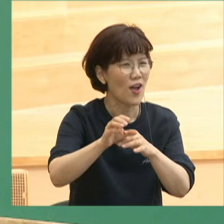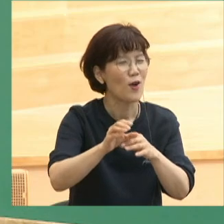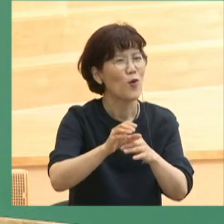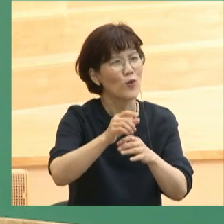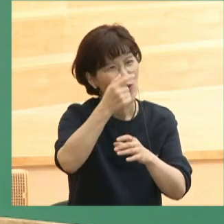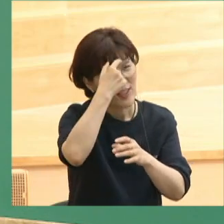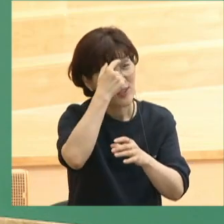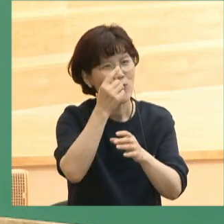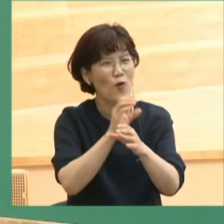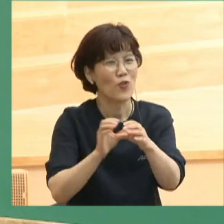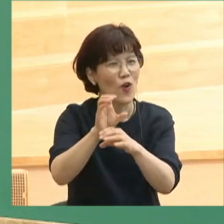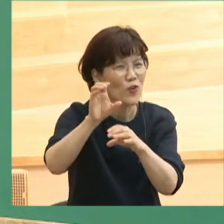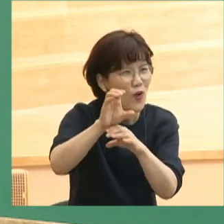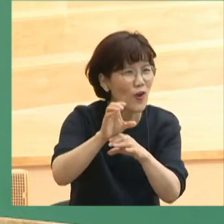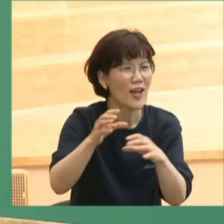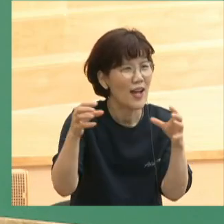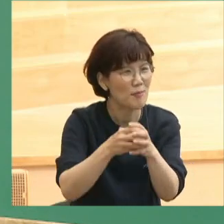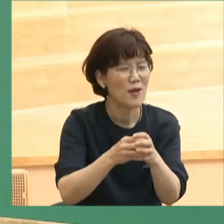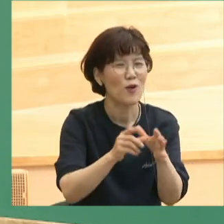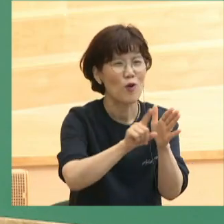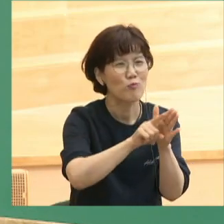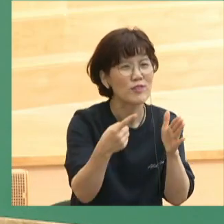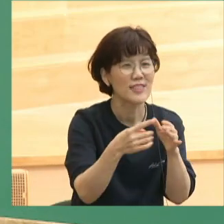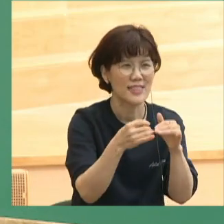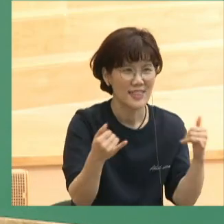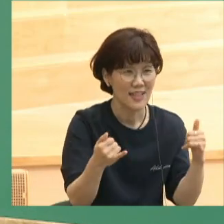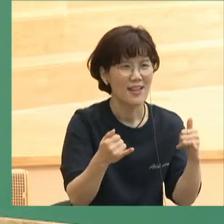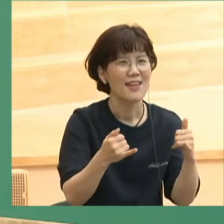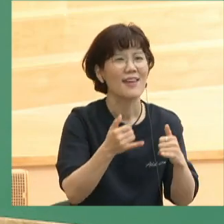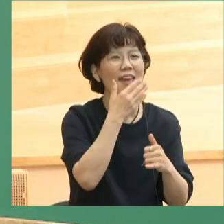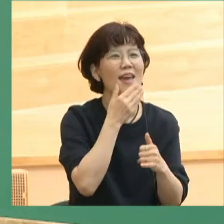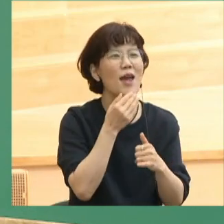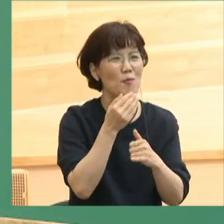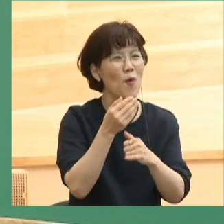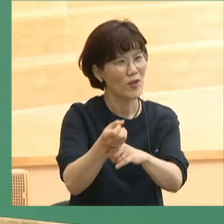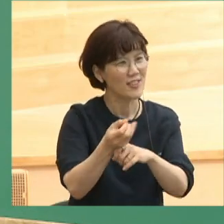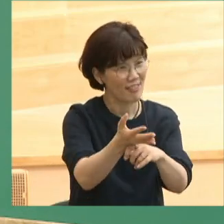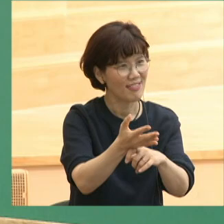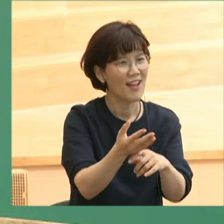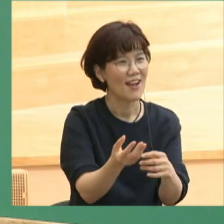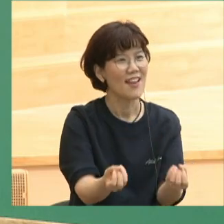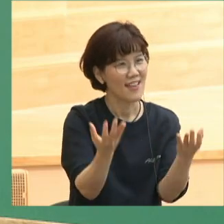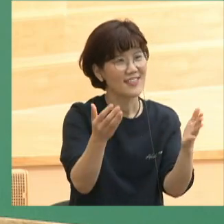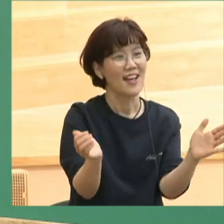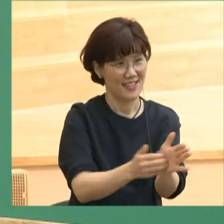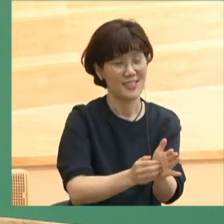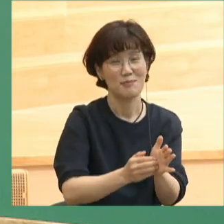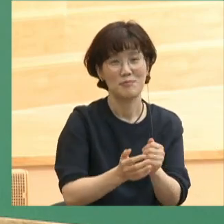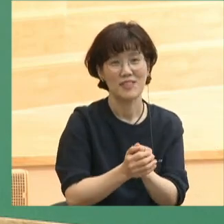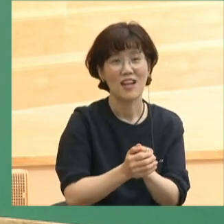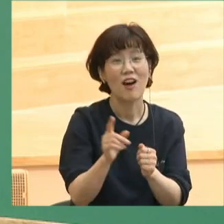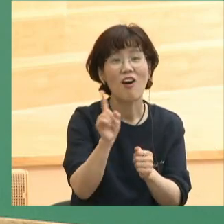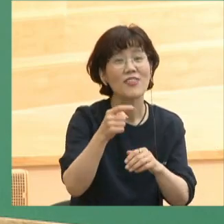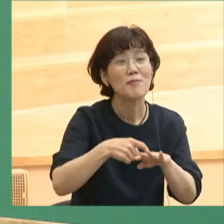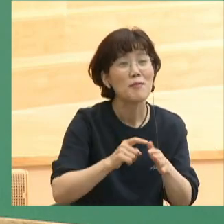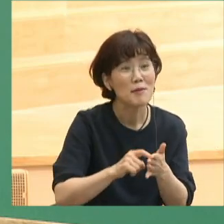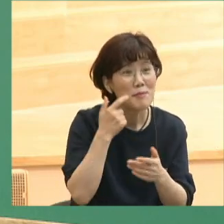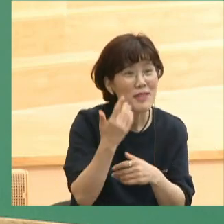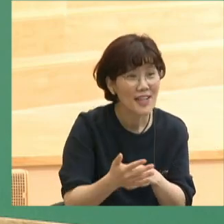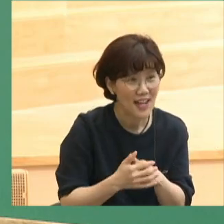불신 가족들에게 또 태신자들에게 행복 딜리버리 사역을 했어요. 어떤 마음으로?